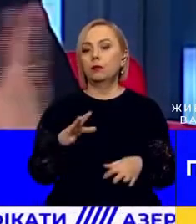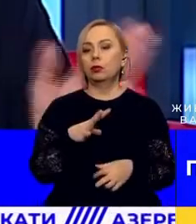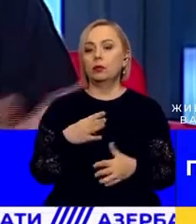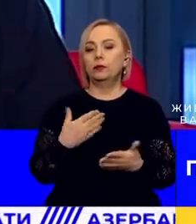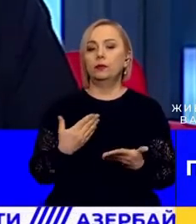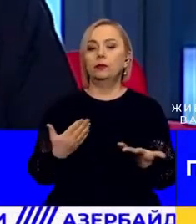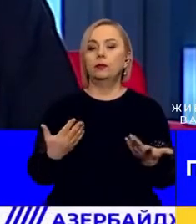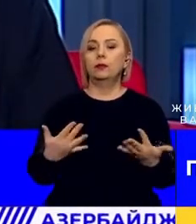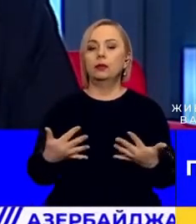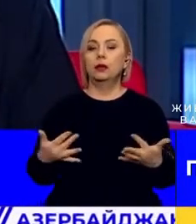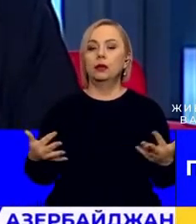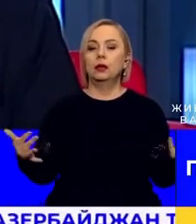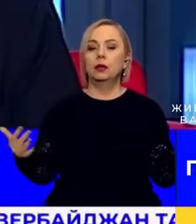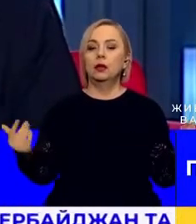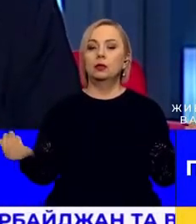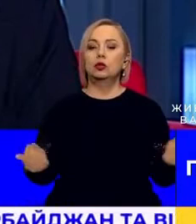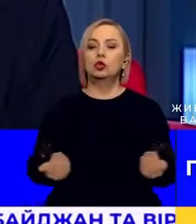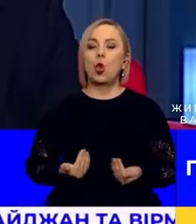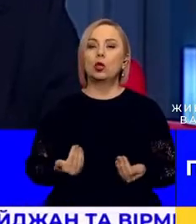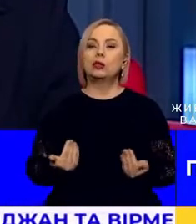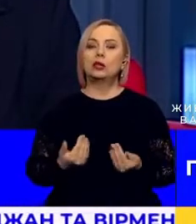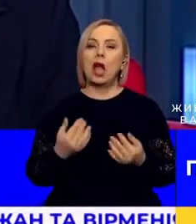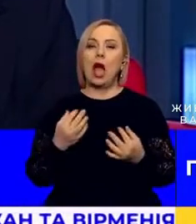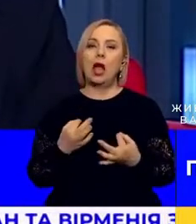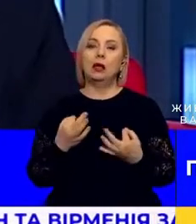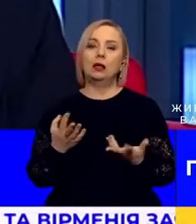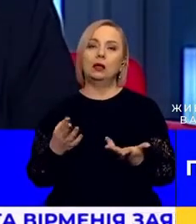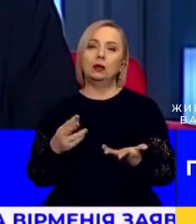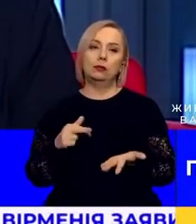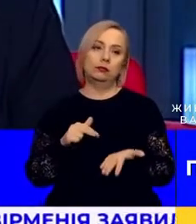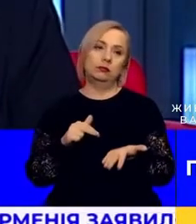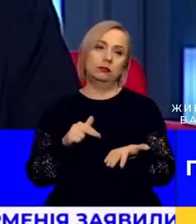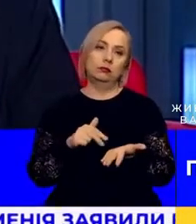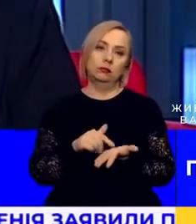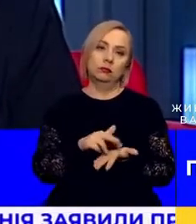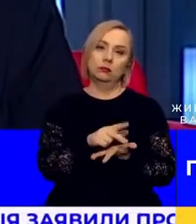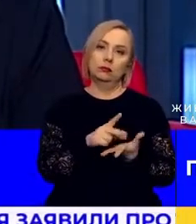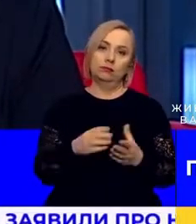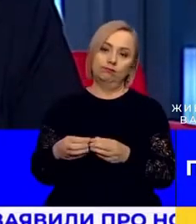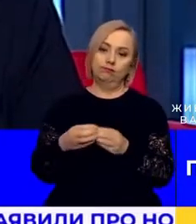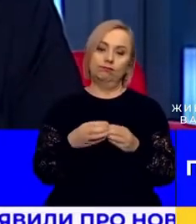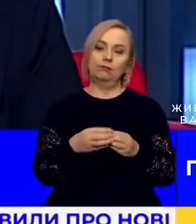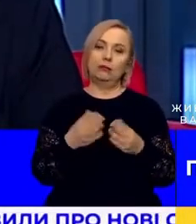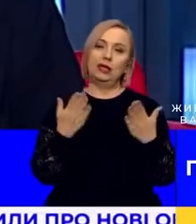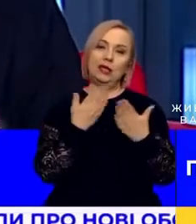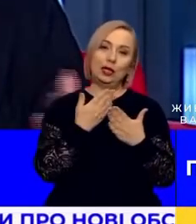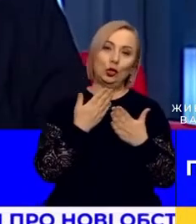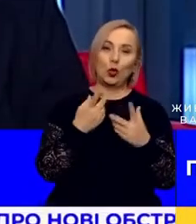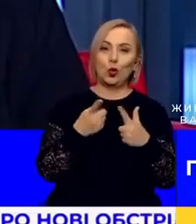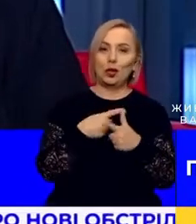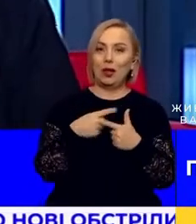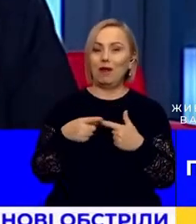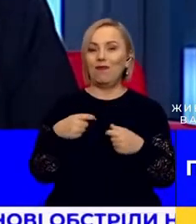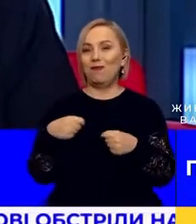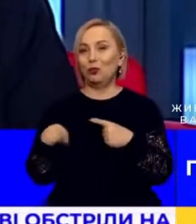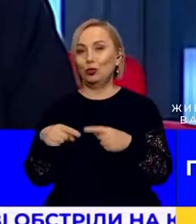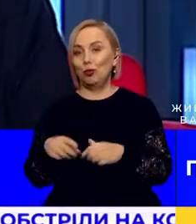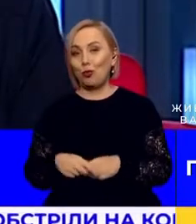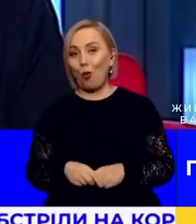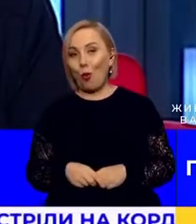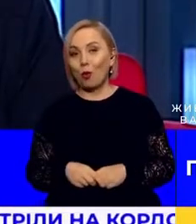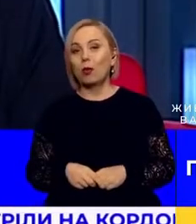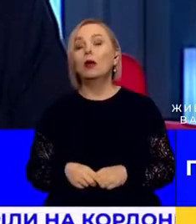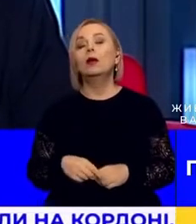різних соціальних походів, там, чи в кіно, чи на футбол, чи ще щось. Тобто це все вже в нас, як то